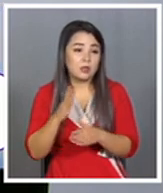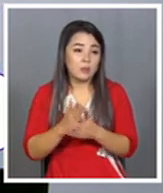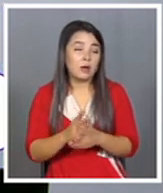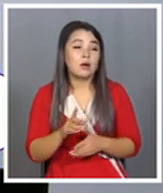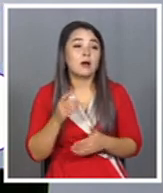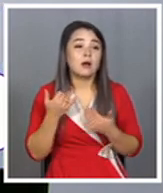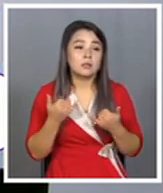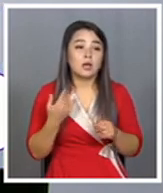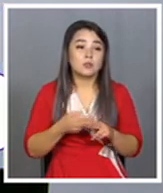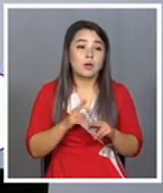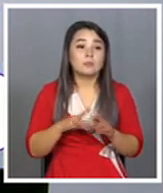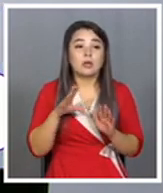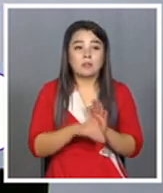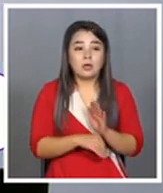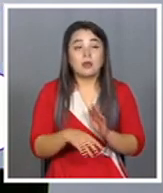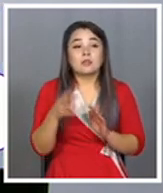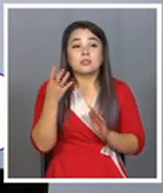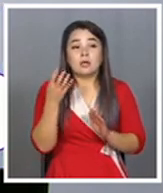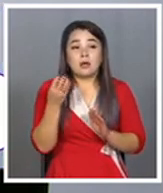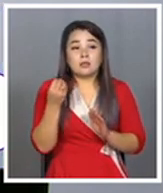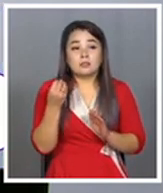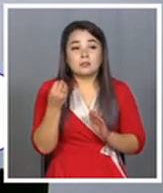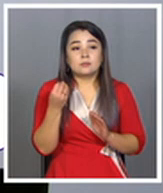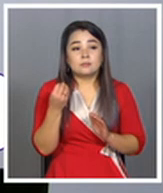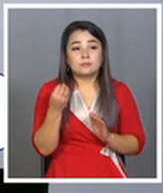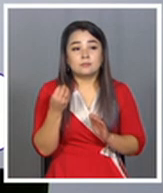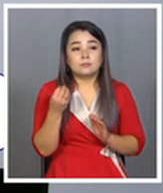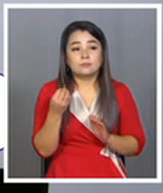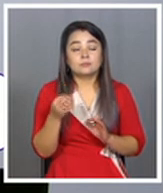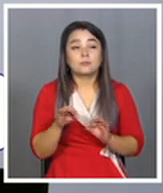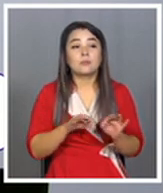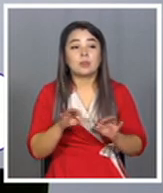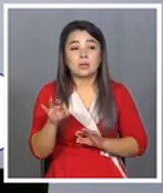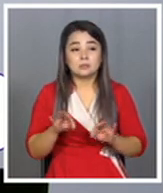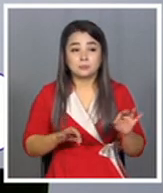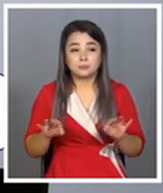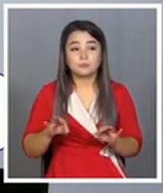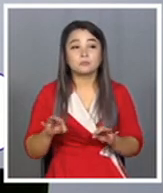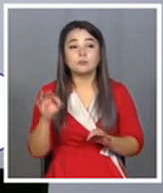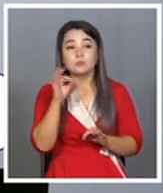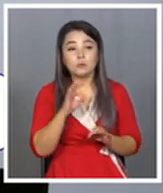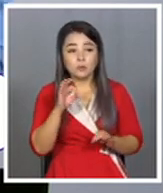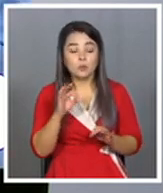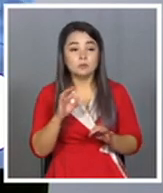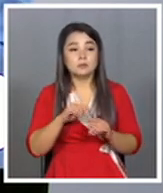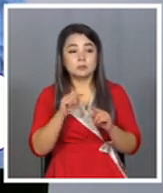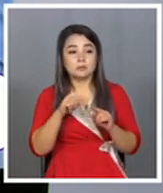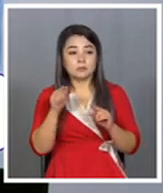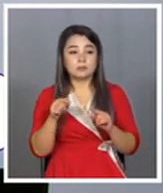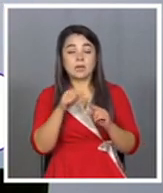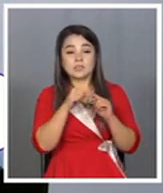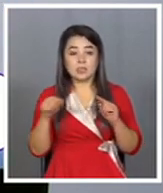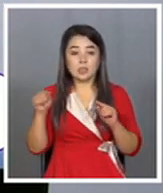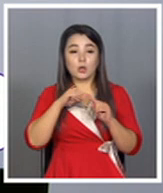Ал сонымен қатар тағы балар, қараңыздар, сызық дөңгелек, оның үстінен тағы дөңгелекпен берілген шартты белгіні көріп